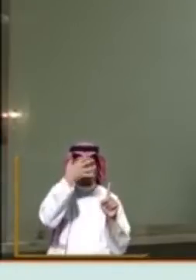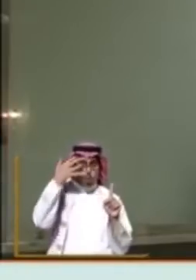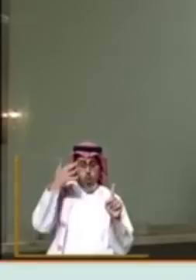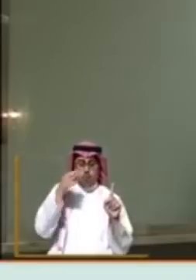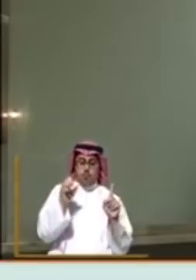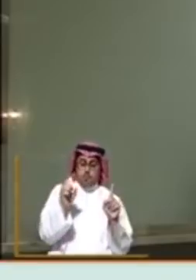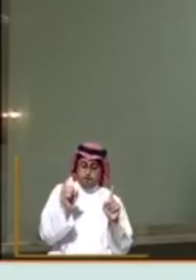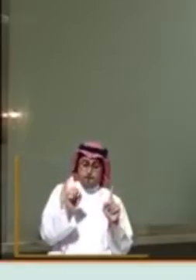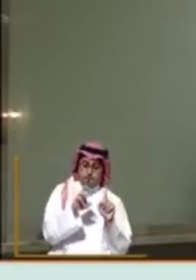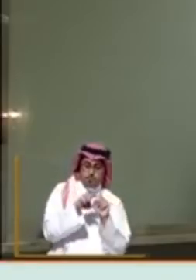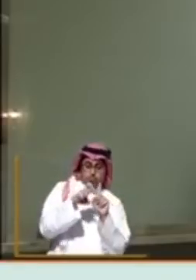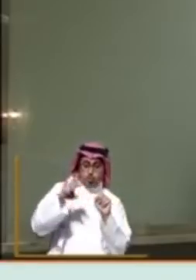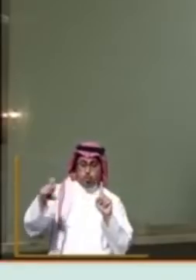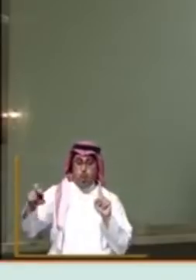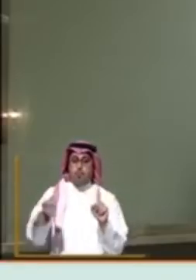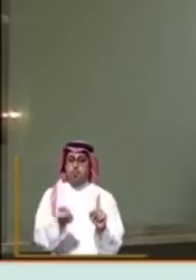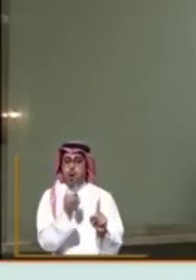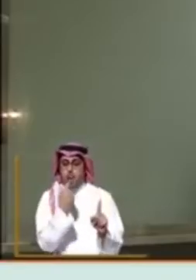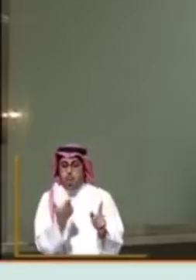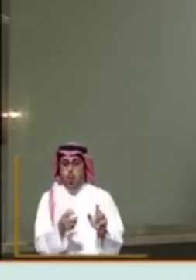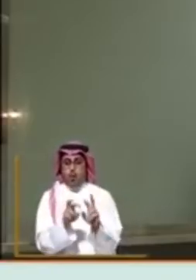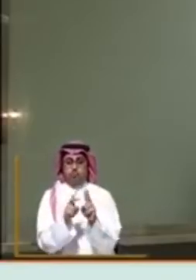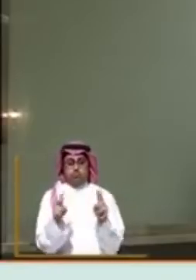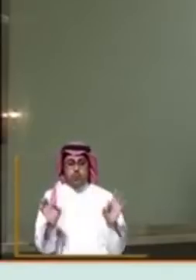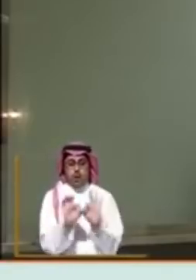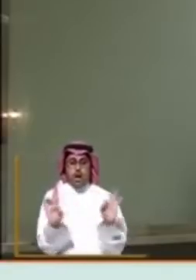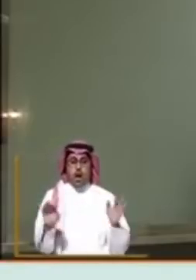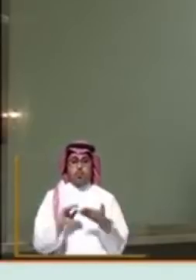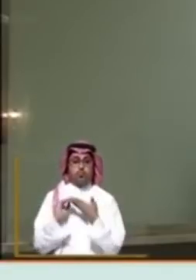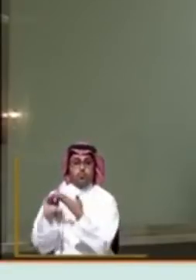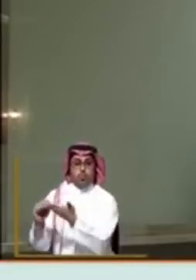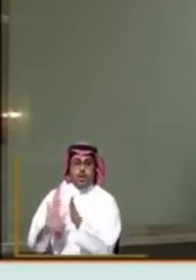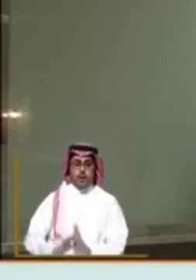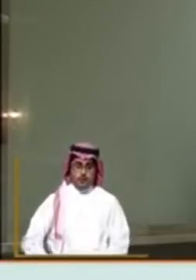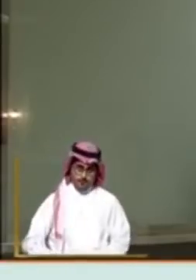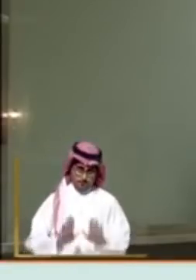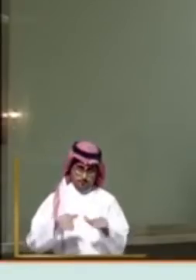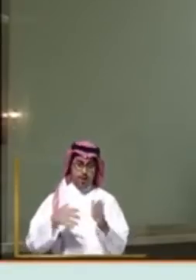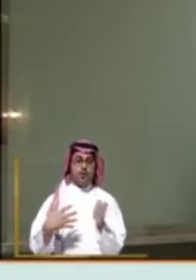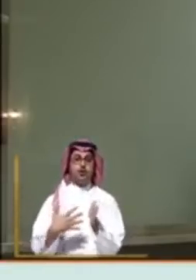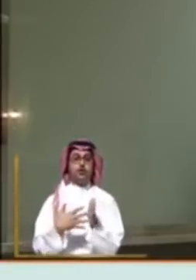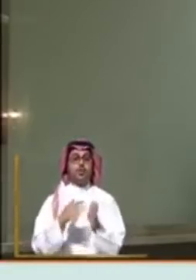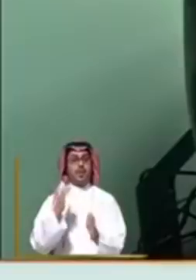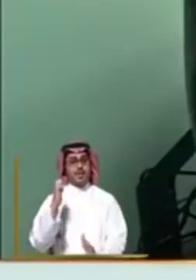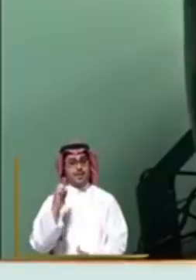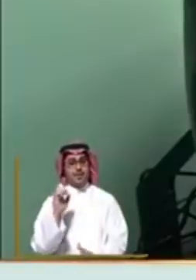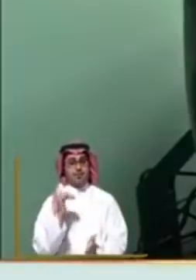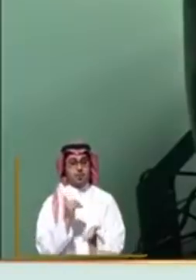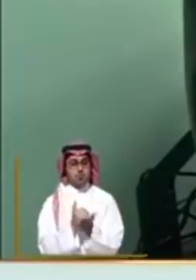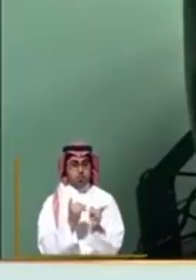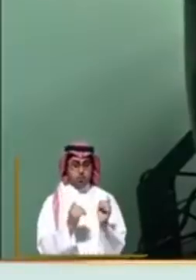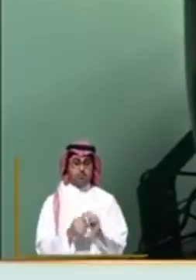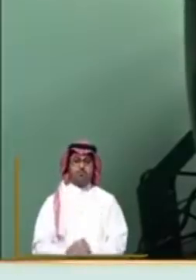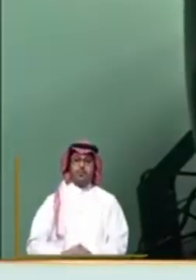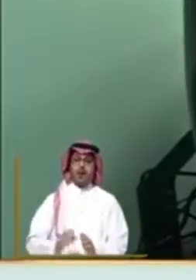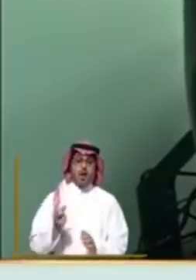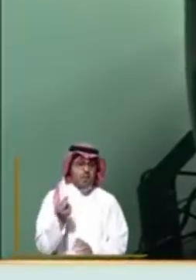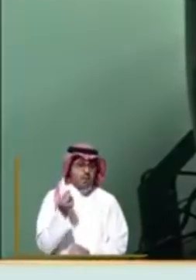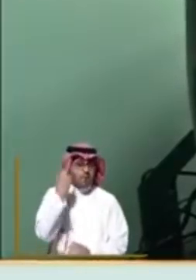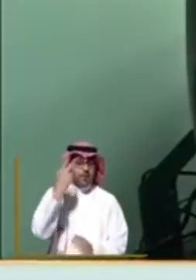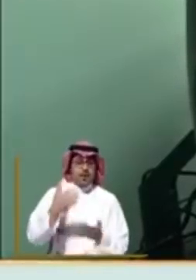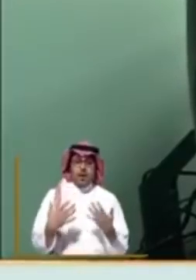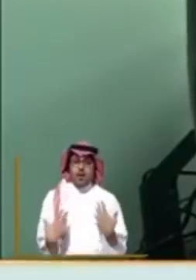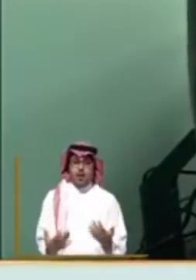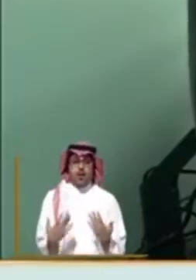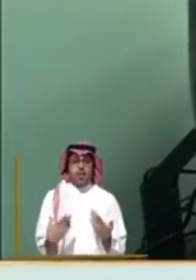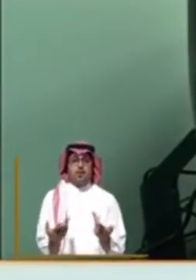له العلاج المناسب عن طريق برنامج أنات أو المدينة الجامعية، أو يتم تحويل المريض إلى أحد المستشفيات. وتسهم المبادرة في